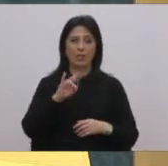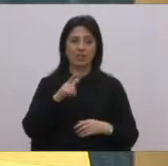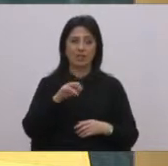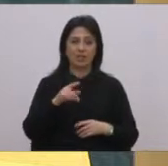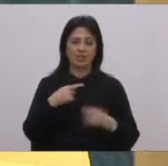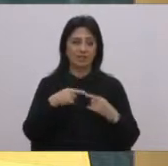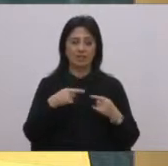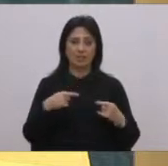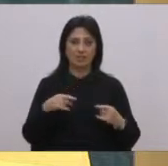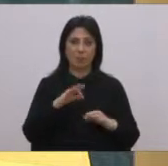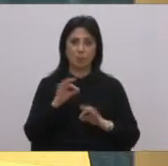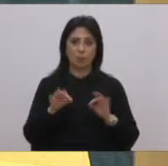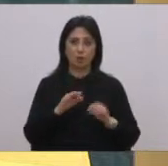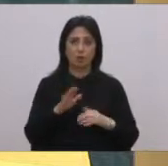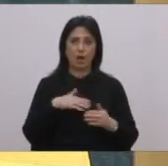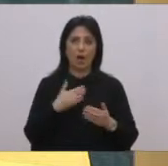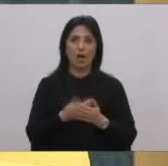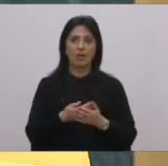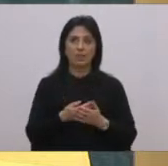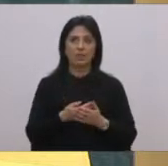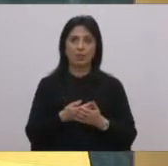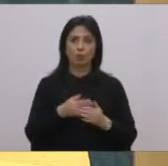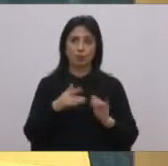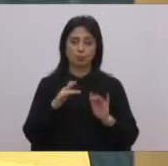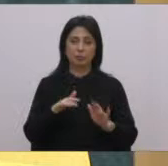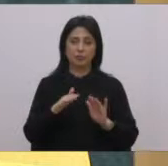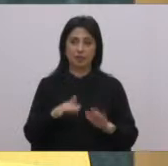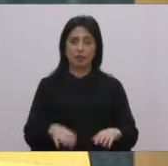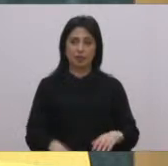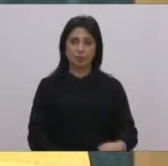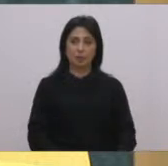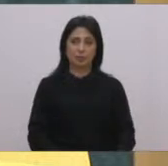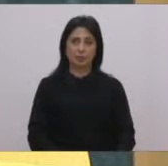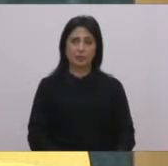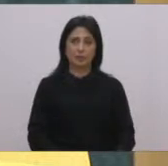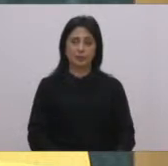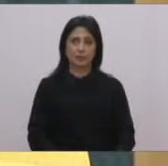სხვა პროექტები აქტიურად მიმდინარეობს.